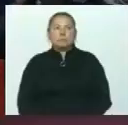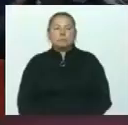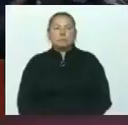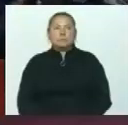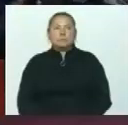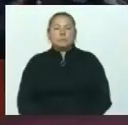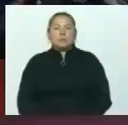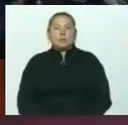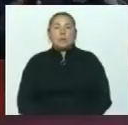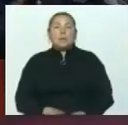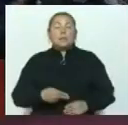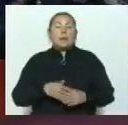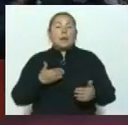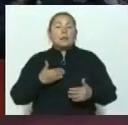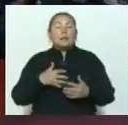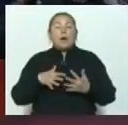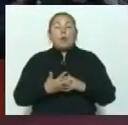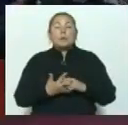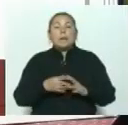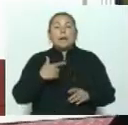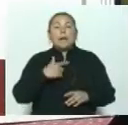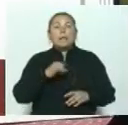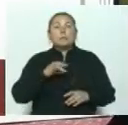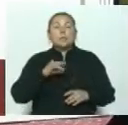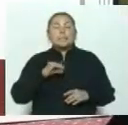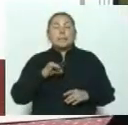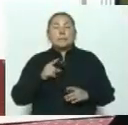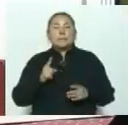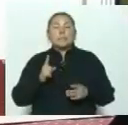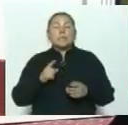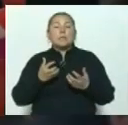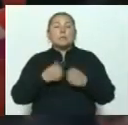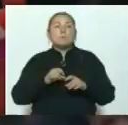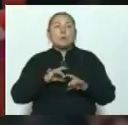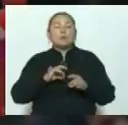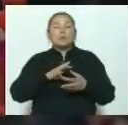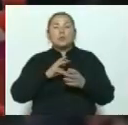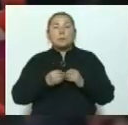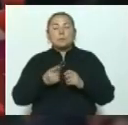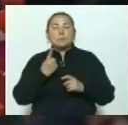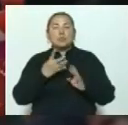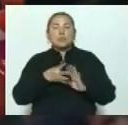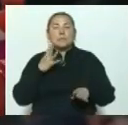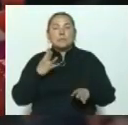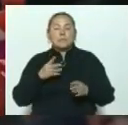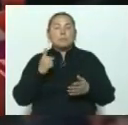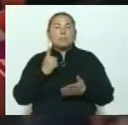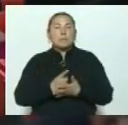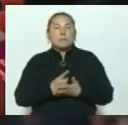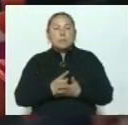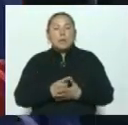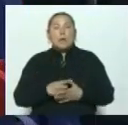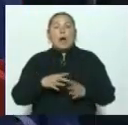толығырақ. Жиында алдымен аудан әкімі Ғалымжан Ниязов атқарылған жұмыстар бойынша есеп берді. Айтуынша, бірінші кезектегі айқын міндеттердің бірі